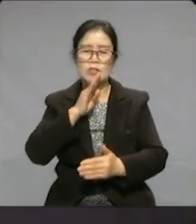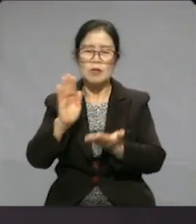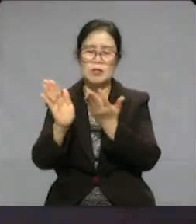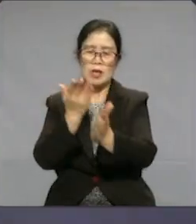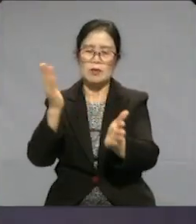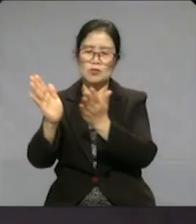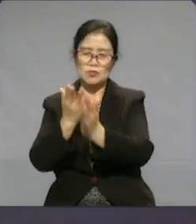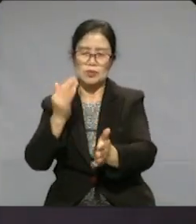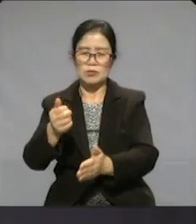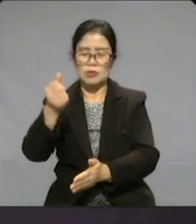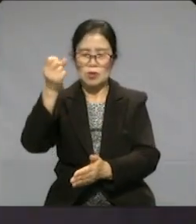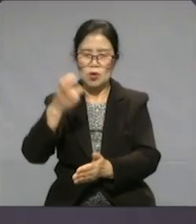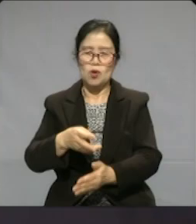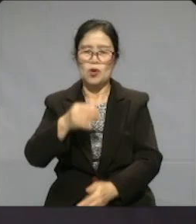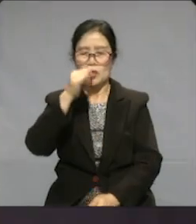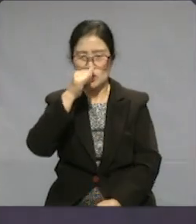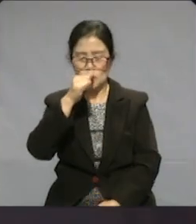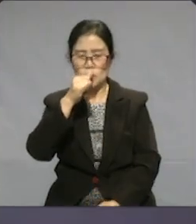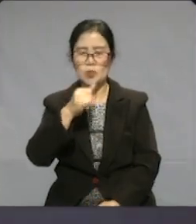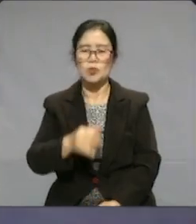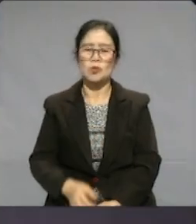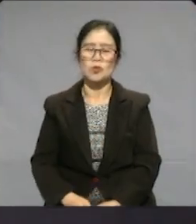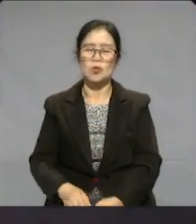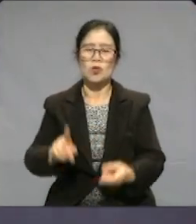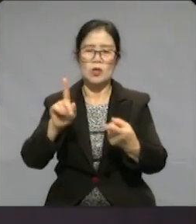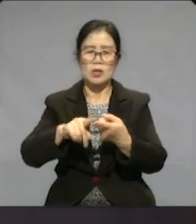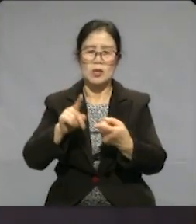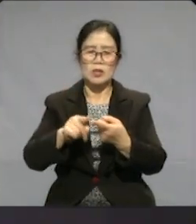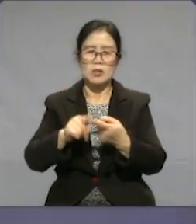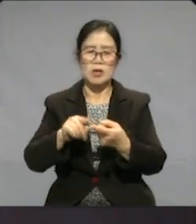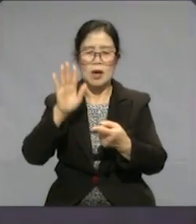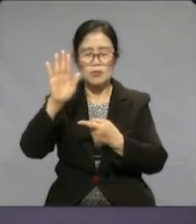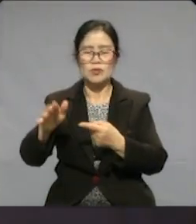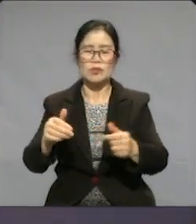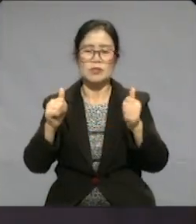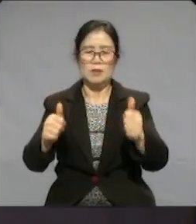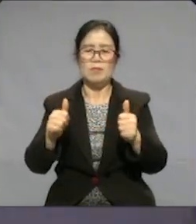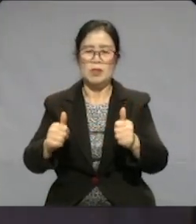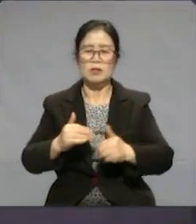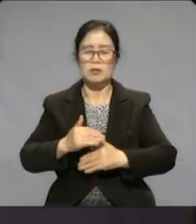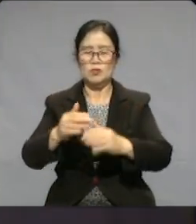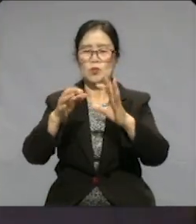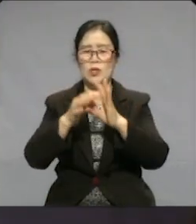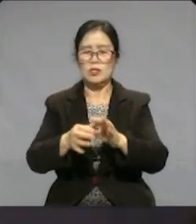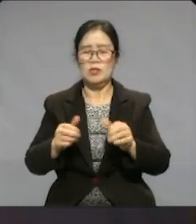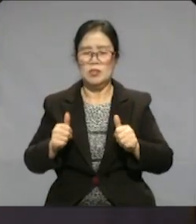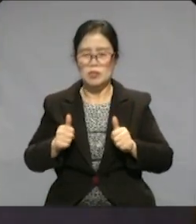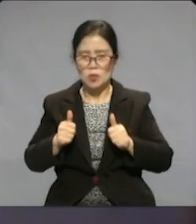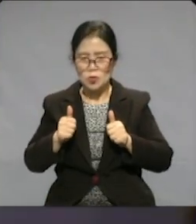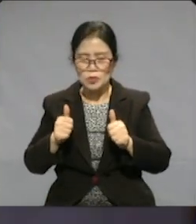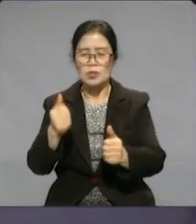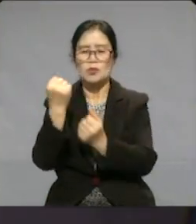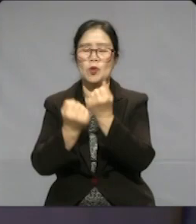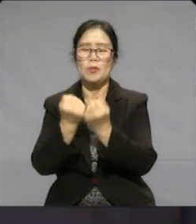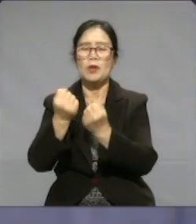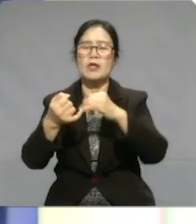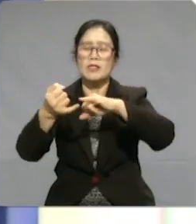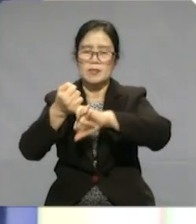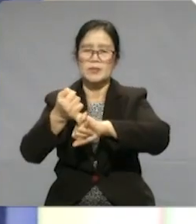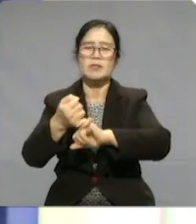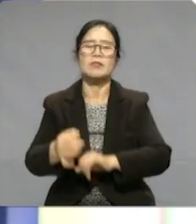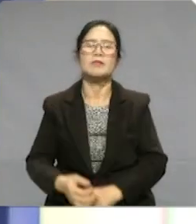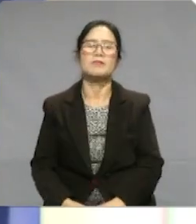부분들이 다수 존재합니다. 해당 부분들에 대해서는 앞으로 있을 재판 과정 통해서 성실히 수명하도록